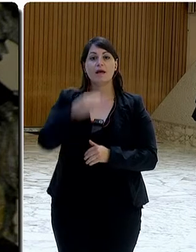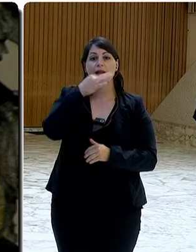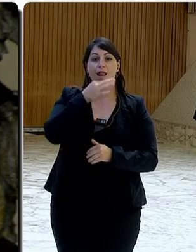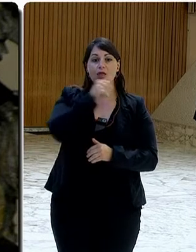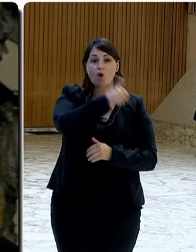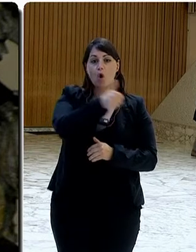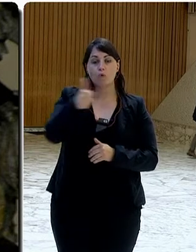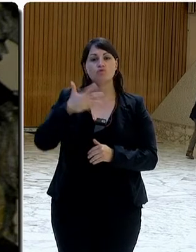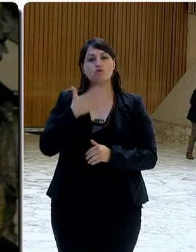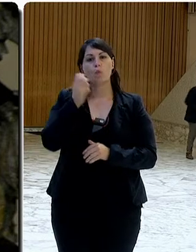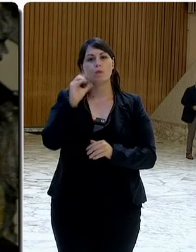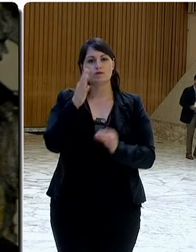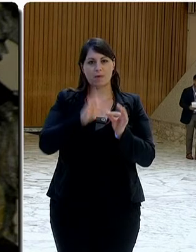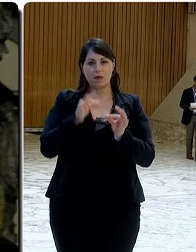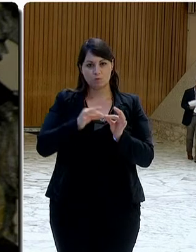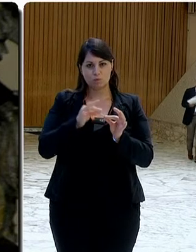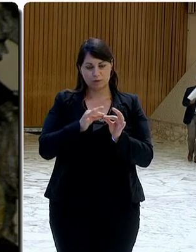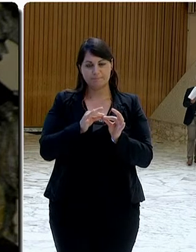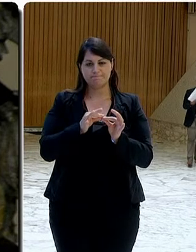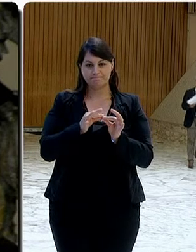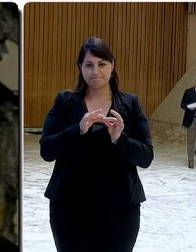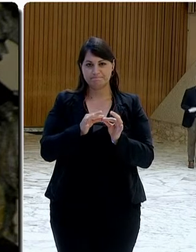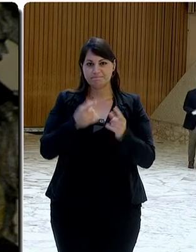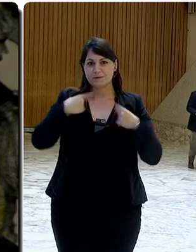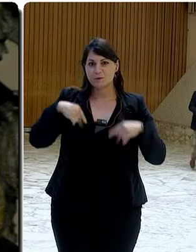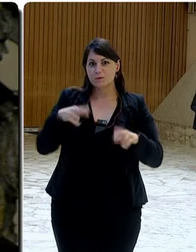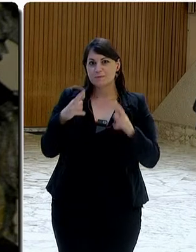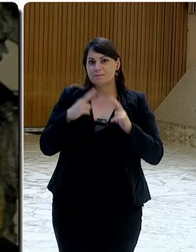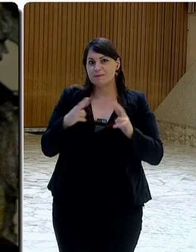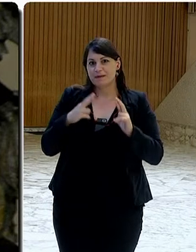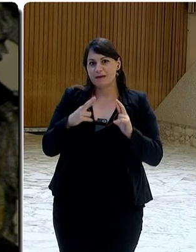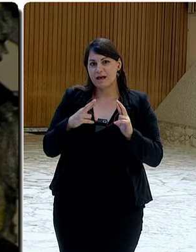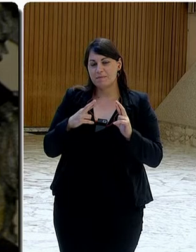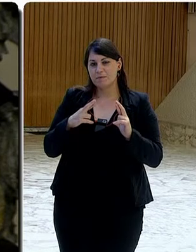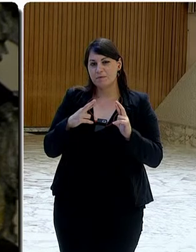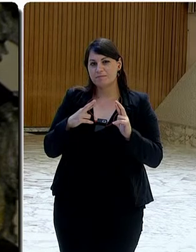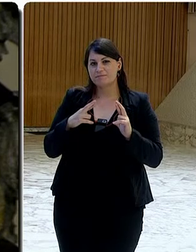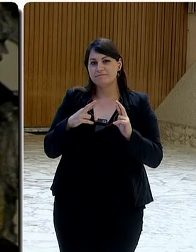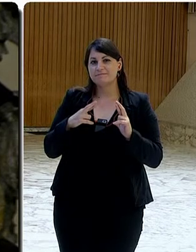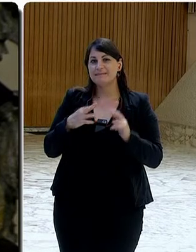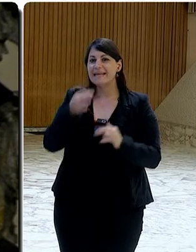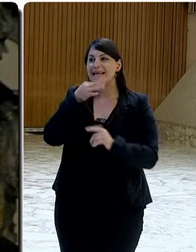15 minuti. Noi confidiamo nel fatto di restare amici